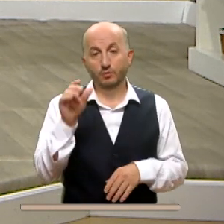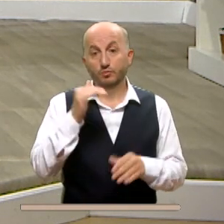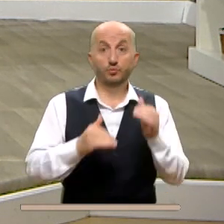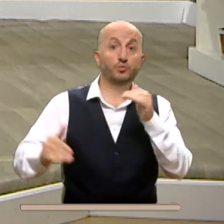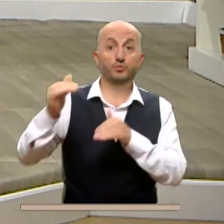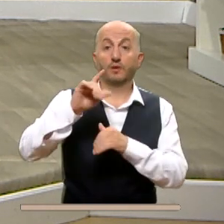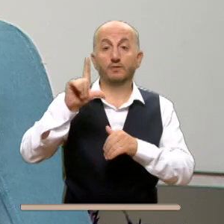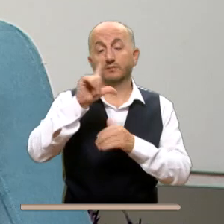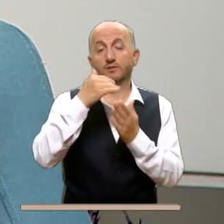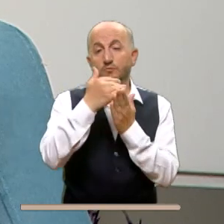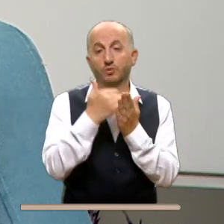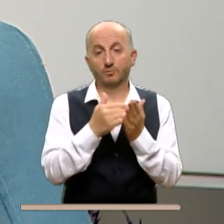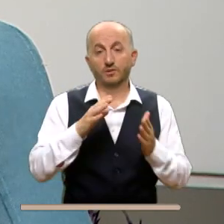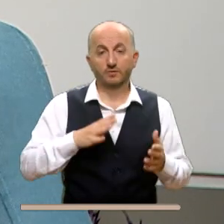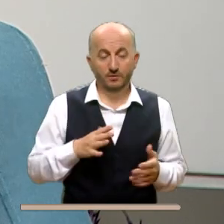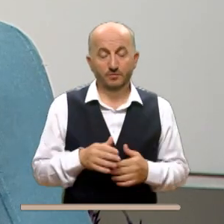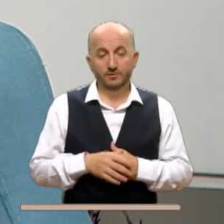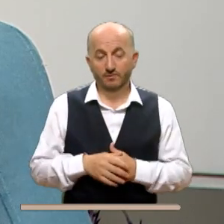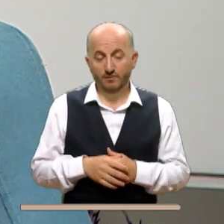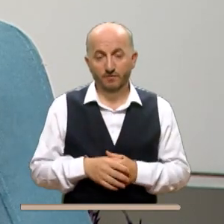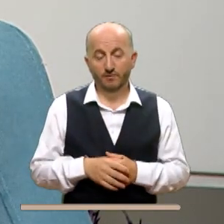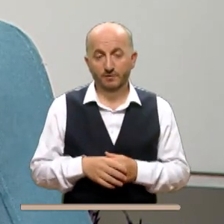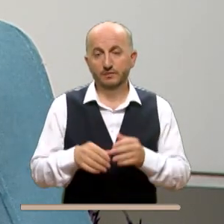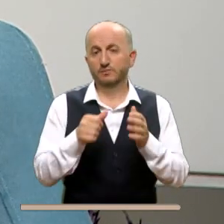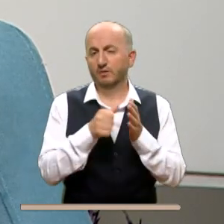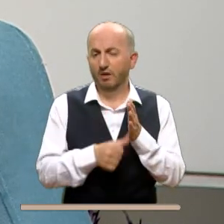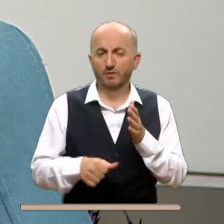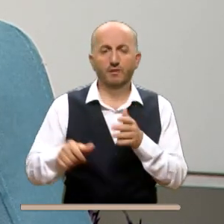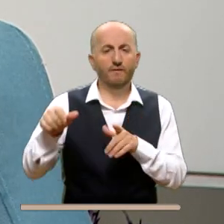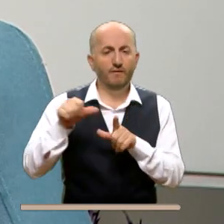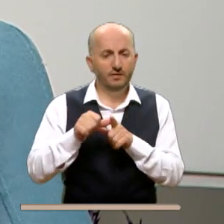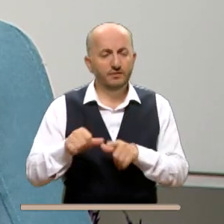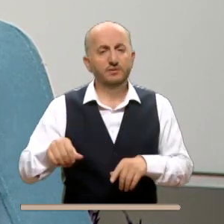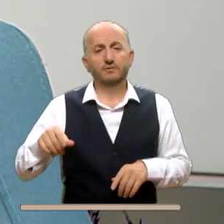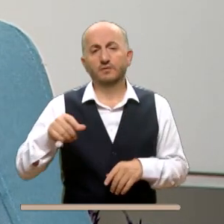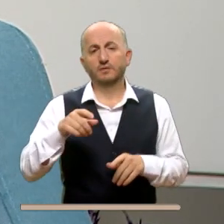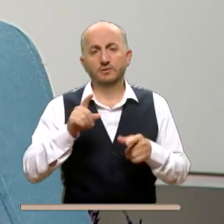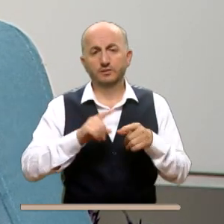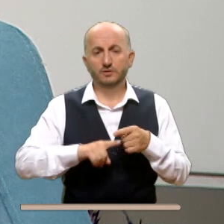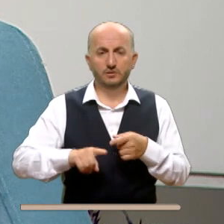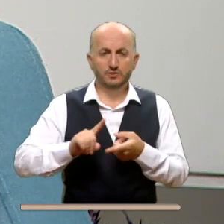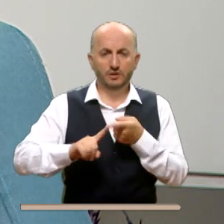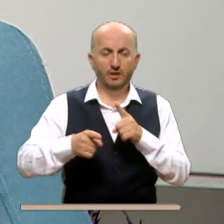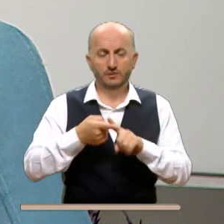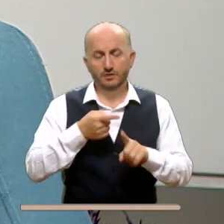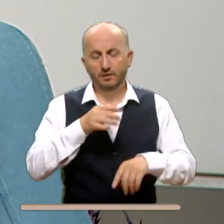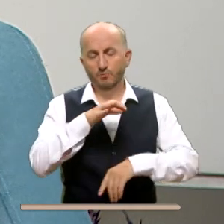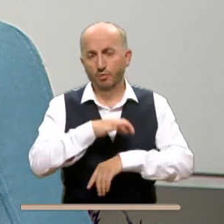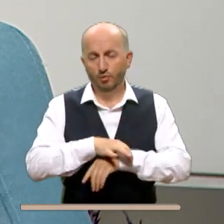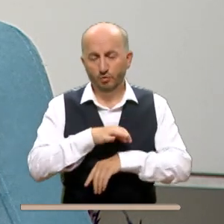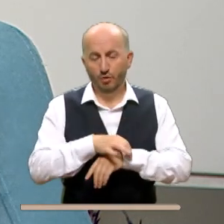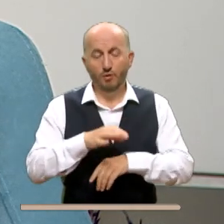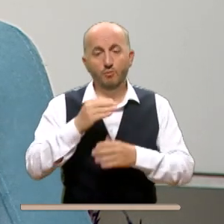var. Ayrıca çeviri bilim, felsefe, tarih, temel İslam bilimleri, Türk dil ve edebiyatı, siyaset bilimi, uluslararası ilişkilerde doktora programlarımız